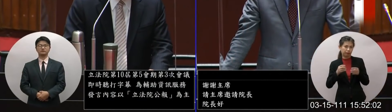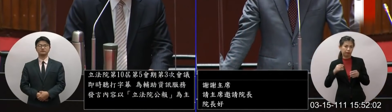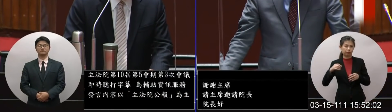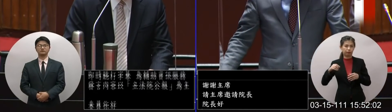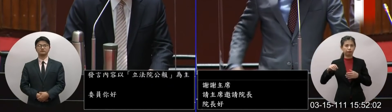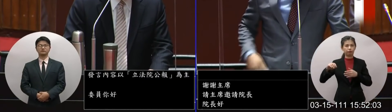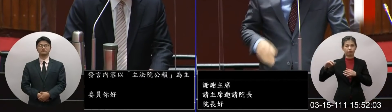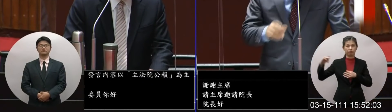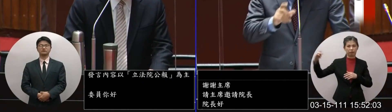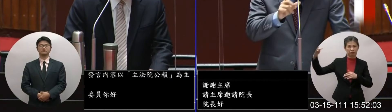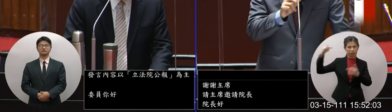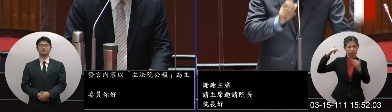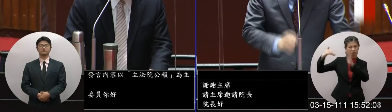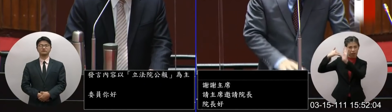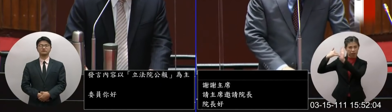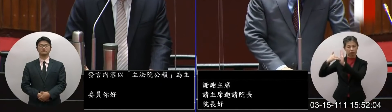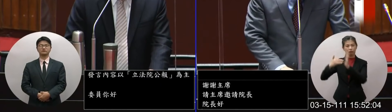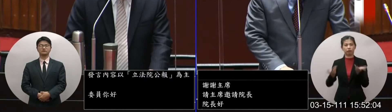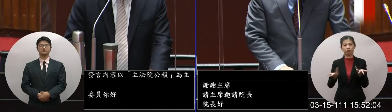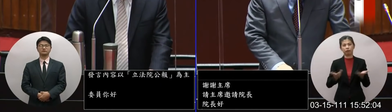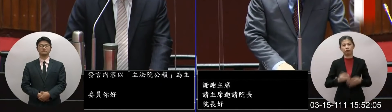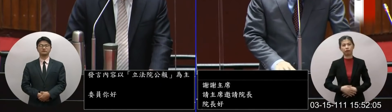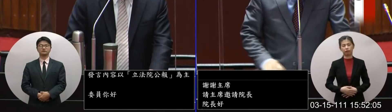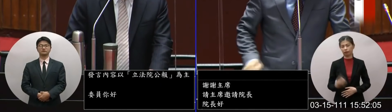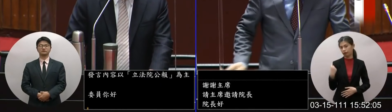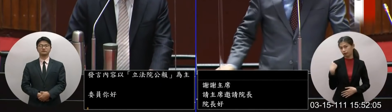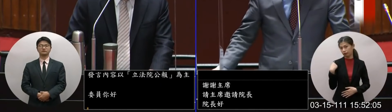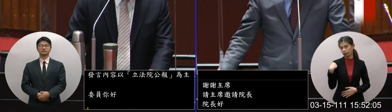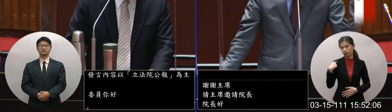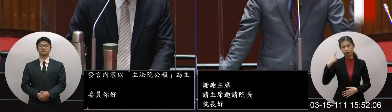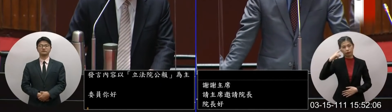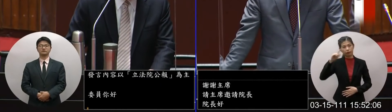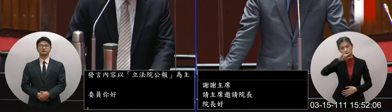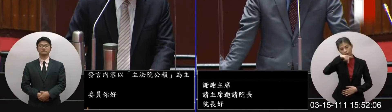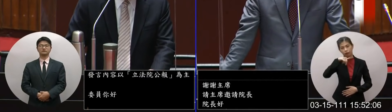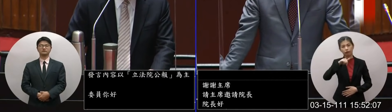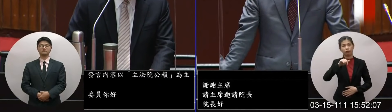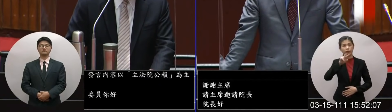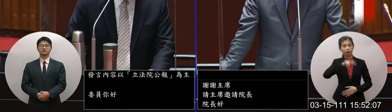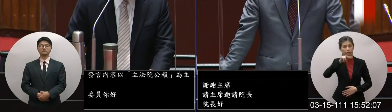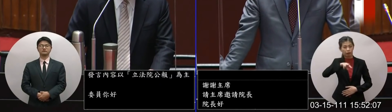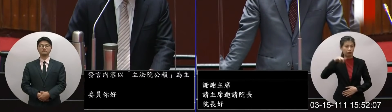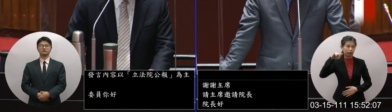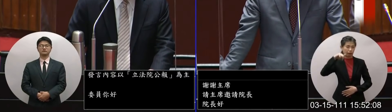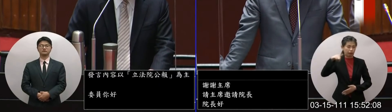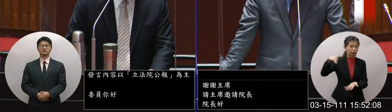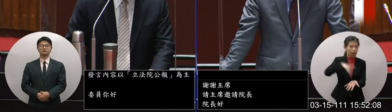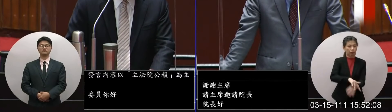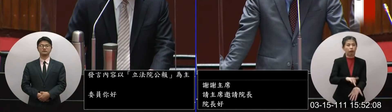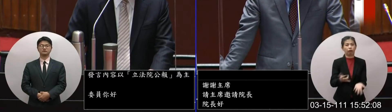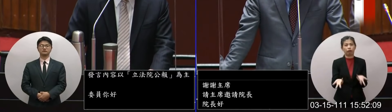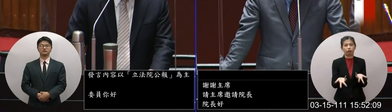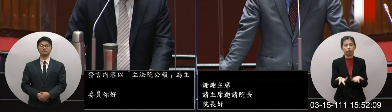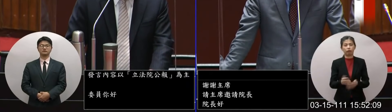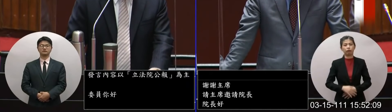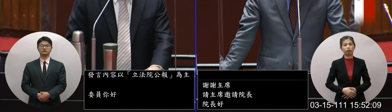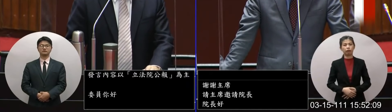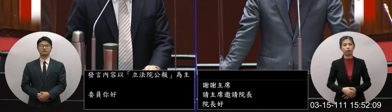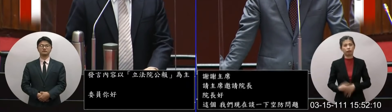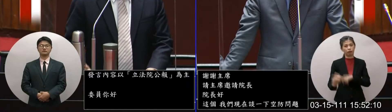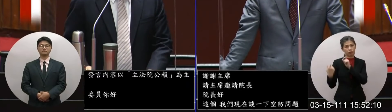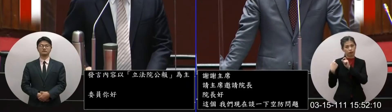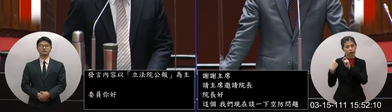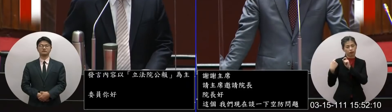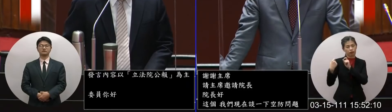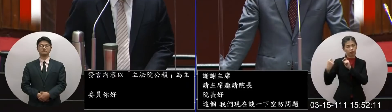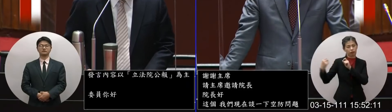题啦。这个当然昨天有幻象2000失事的事情，而在这之前呢，我想最近我们